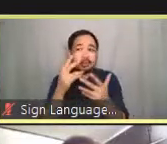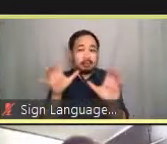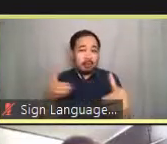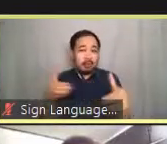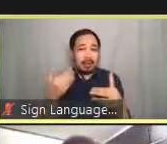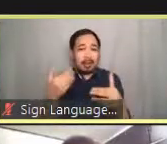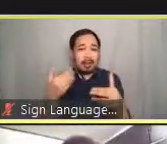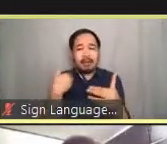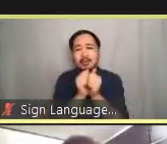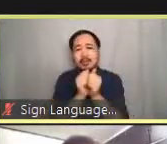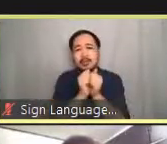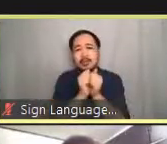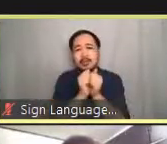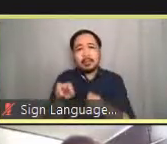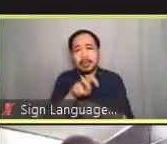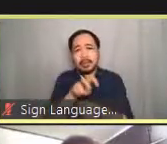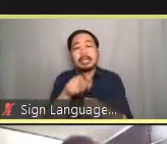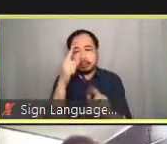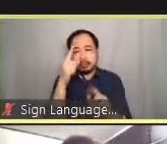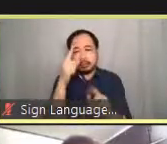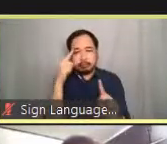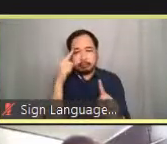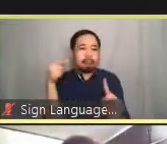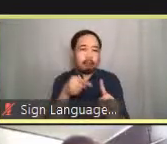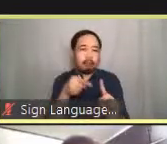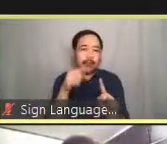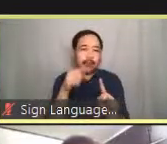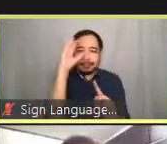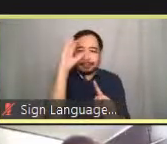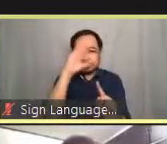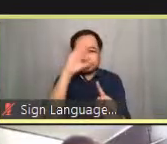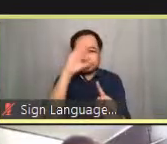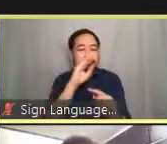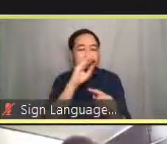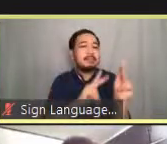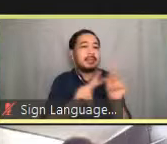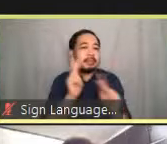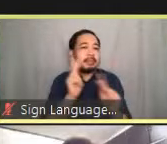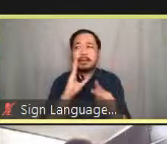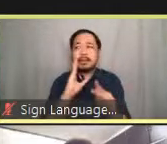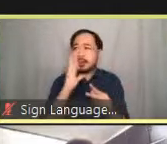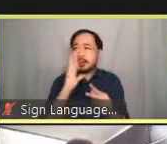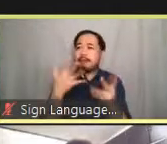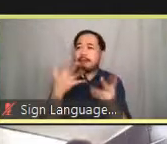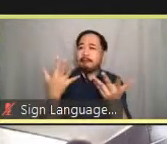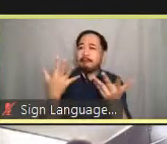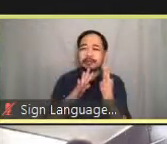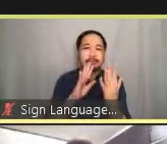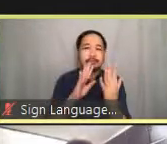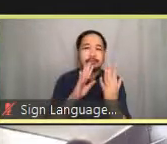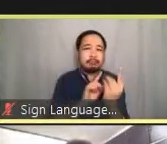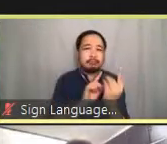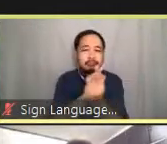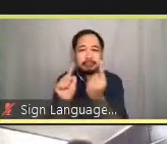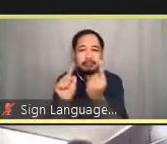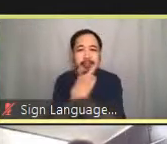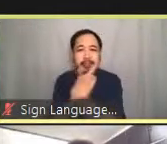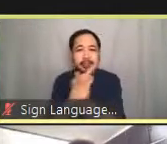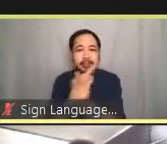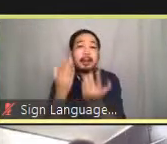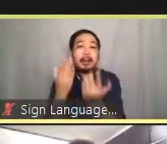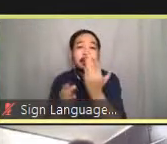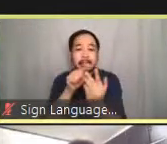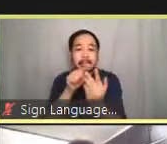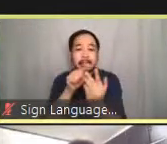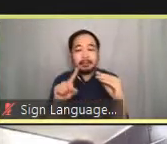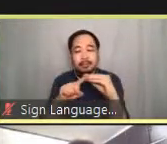nagbiyahe. Yan ang goal ng close contact tracing. Hanapin talaga kung sino yung maging source